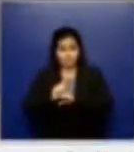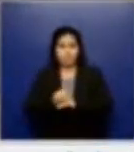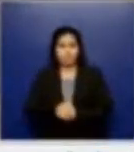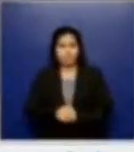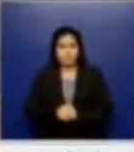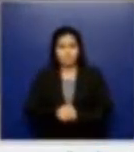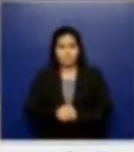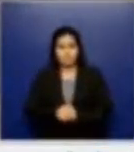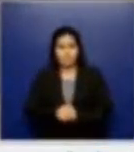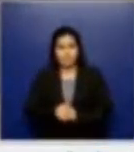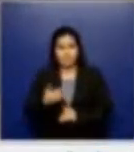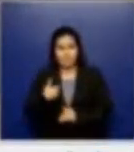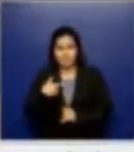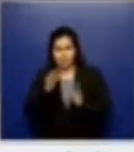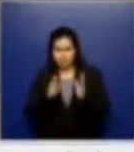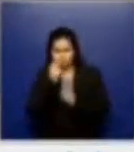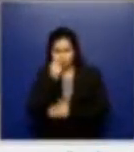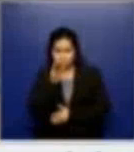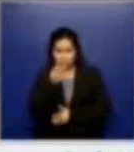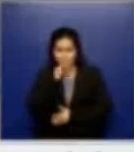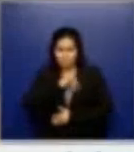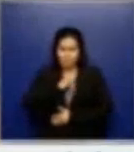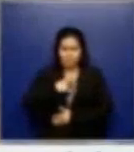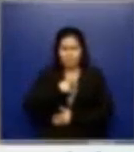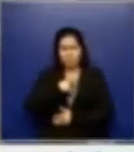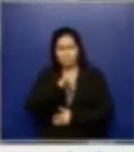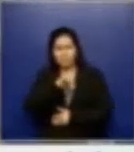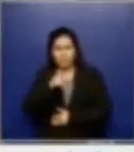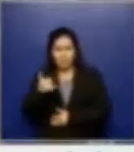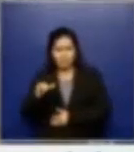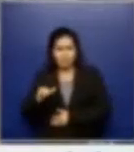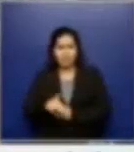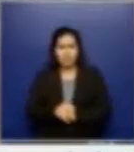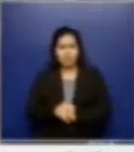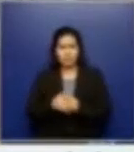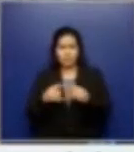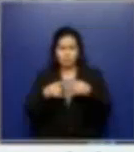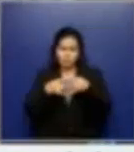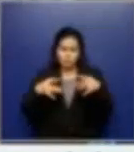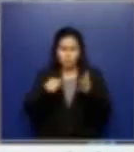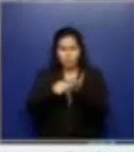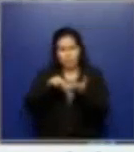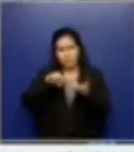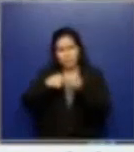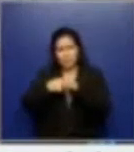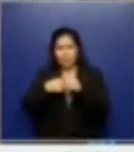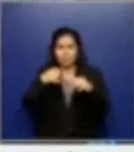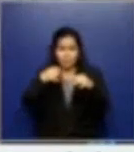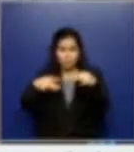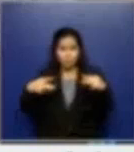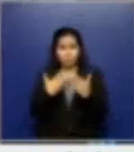นไม่มั่นใจไม่ตอบโจทย์แล้วก็แก้ไม่ตรงจุดงบประมาณ